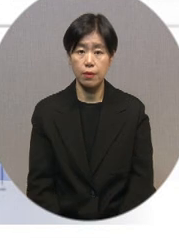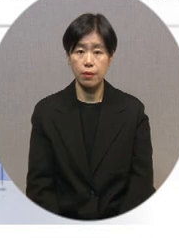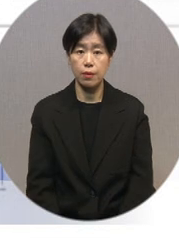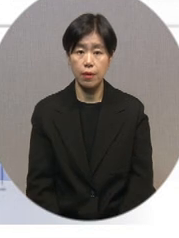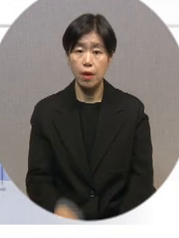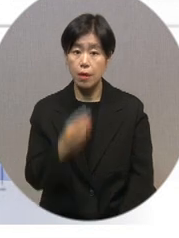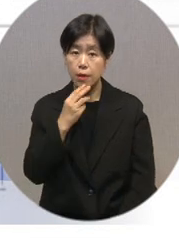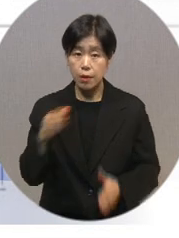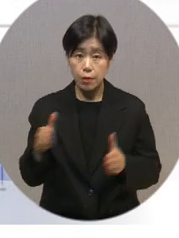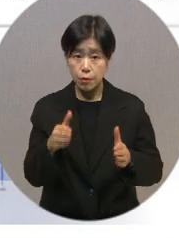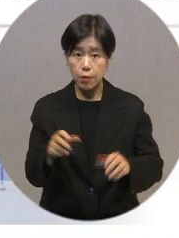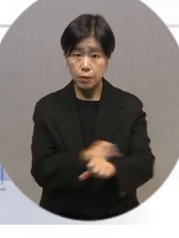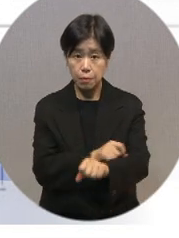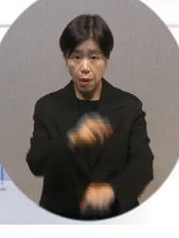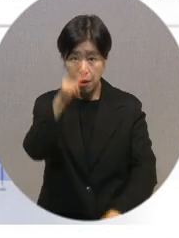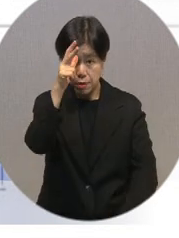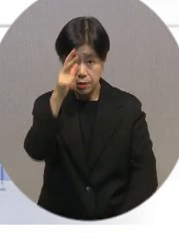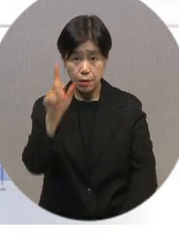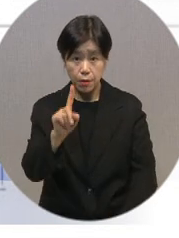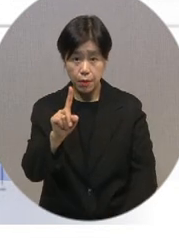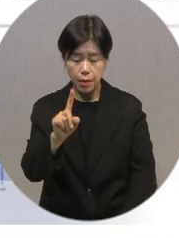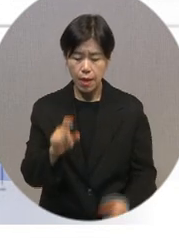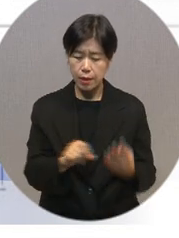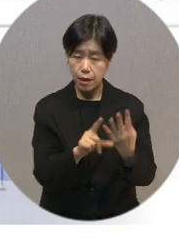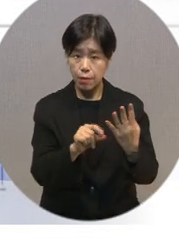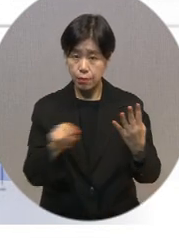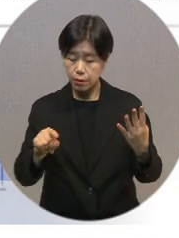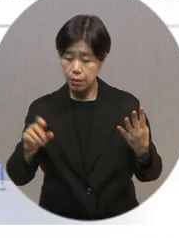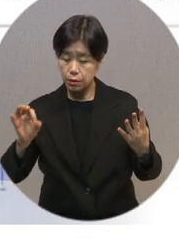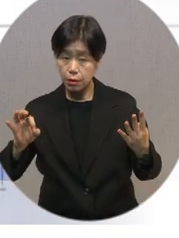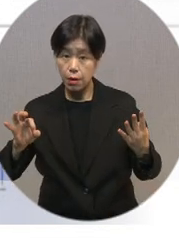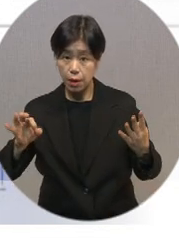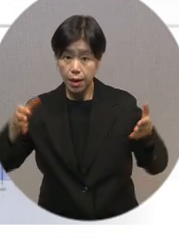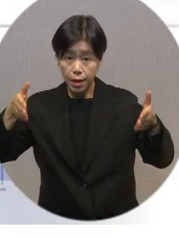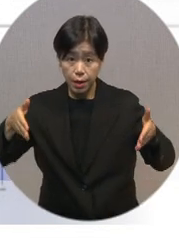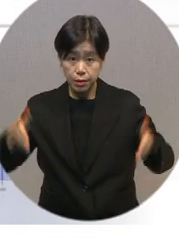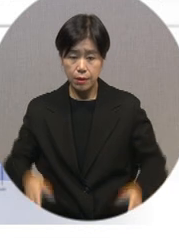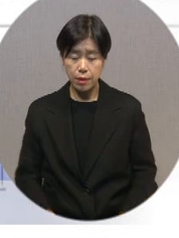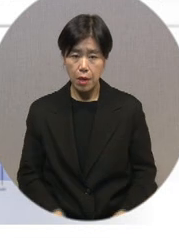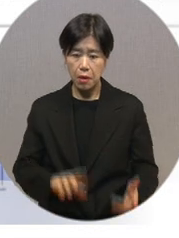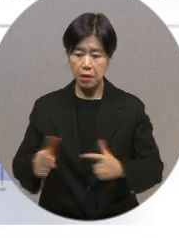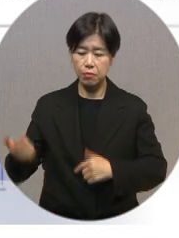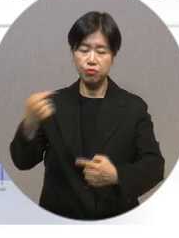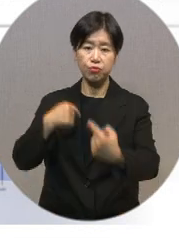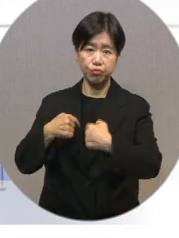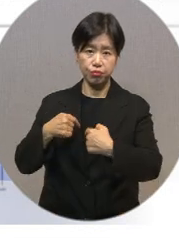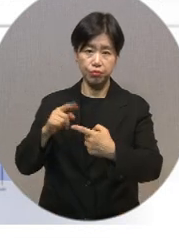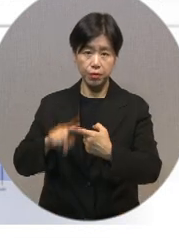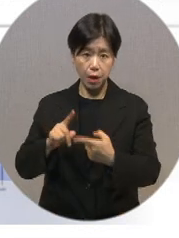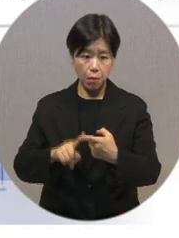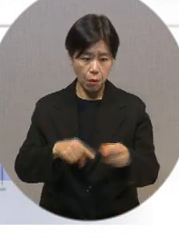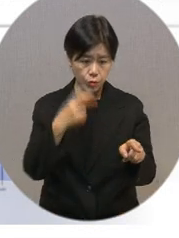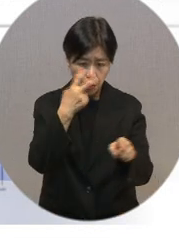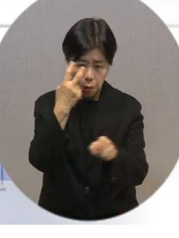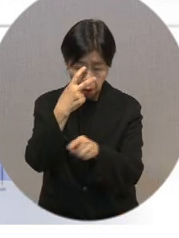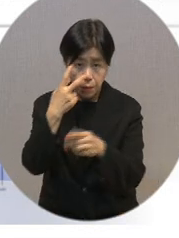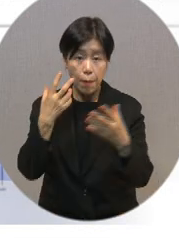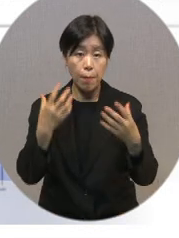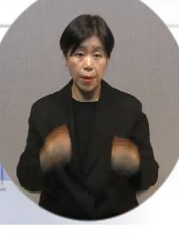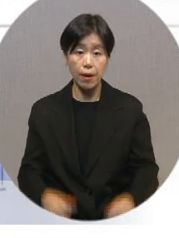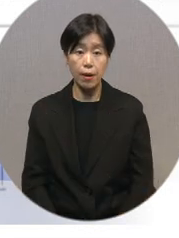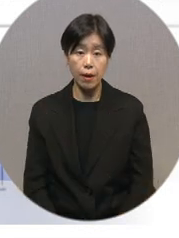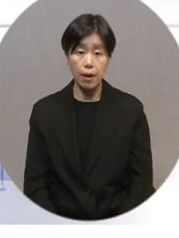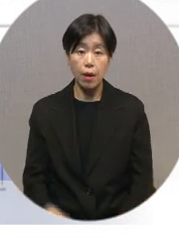지난 4월부터 10월까지 제보 등을 바탕으로 사회 복지 시설들의 위범 여부를 집중 수사한 결과